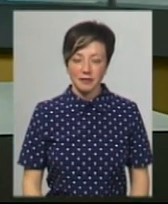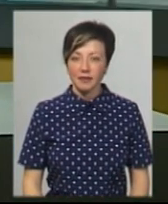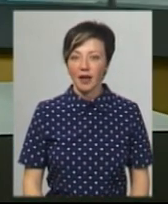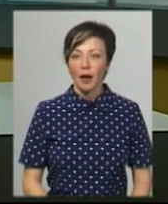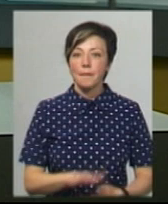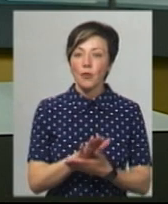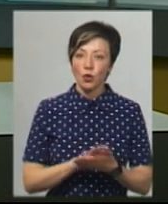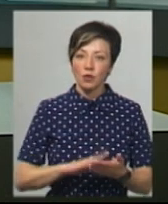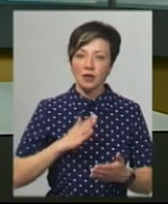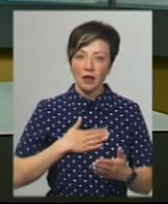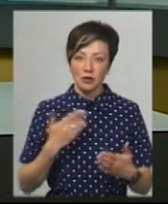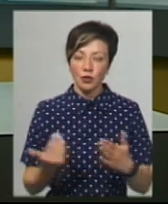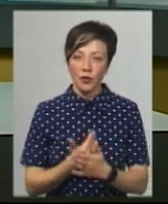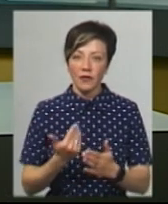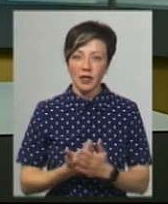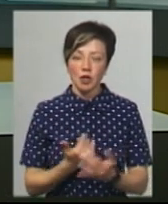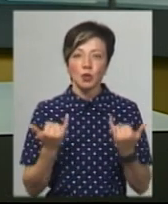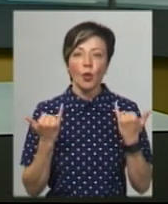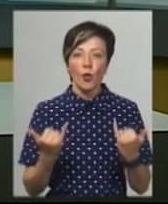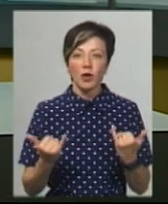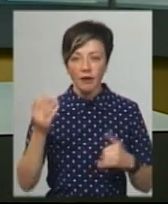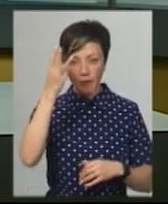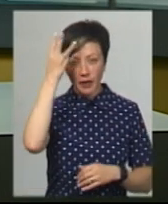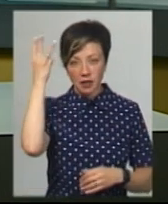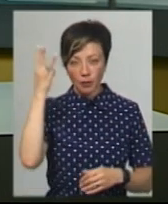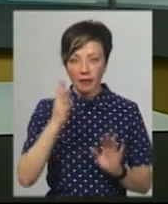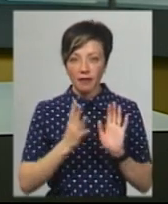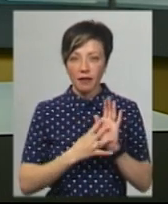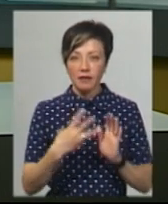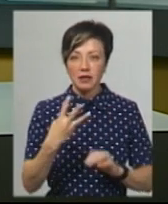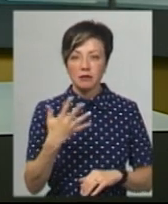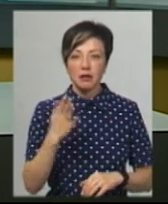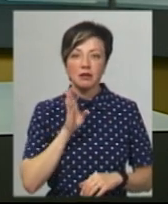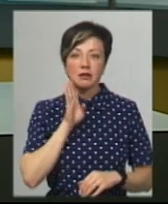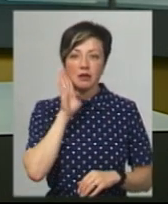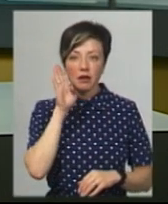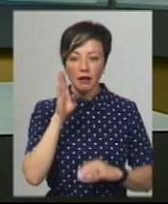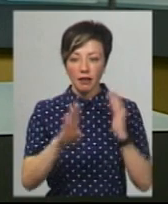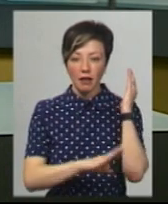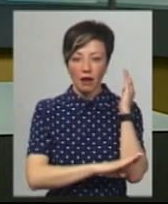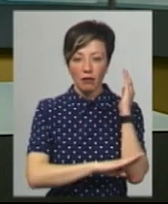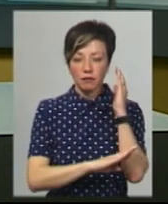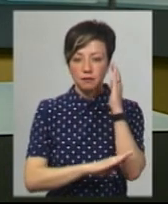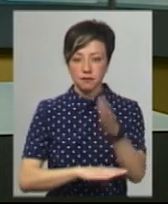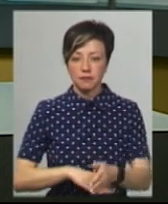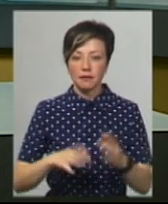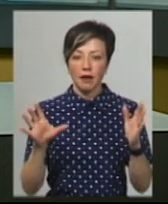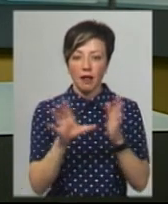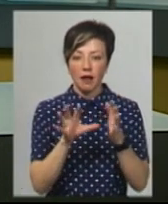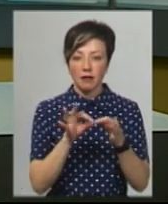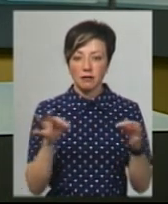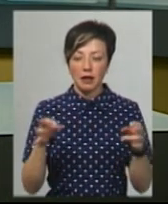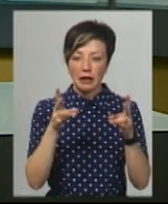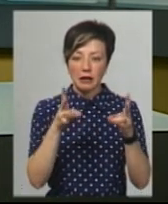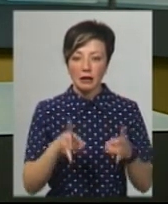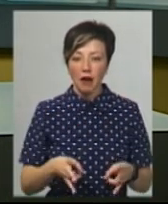Ми продовжуємо наш інформаційний випуск. Сьогодні в обласному центрі о 9:35 ранку впало дерево на провід електромережі.